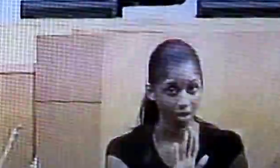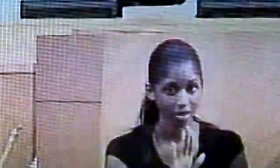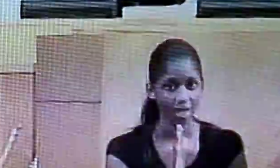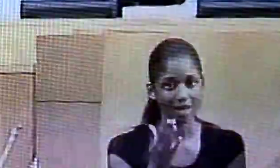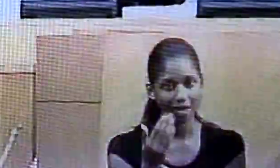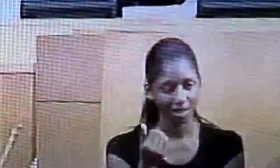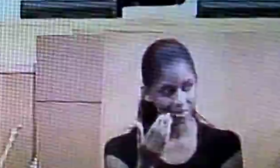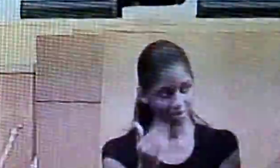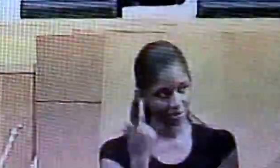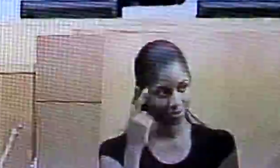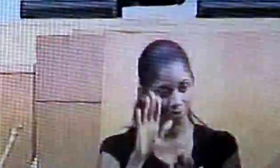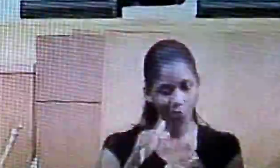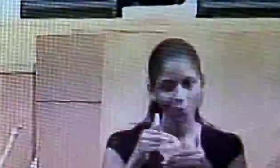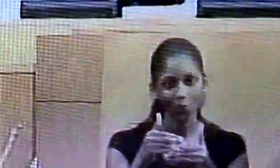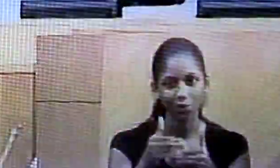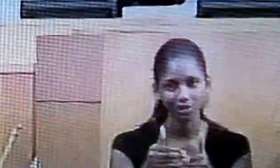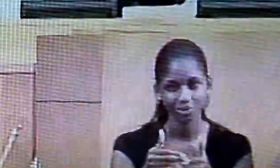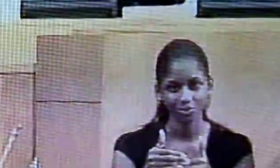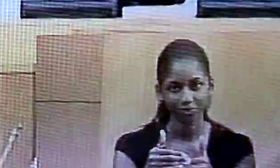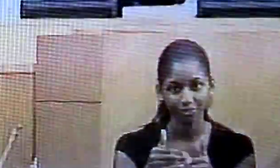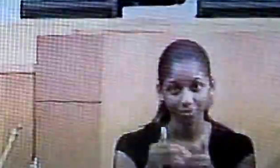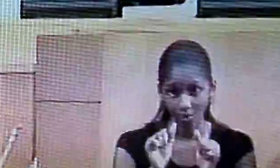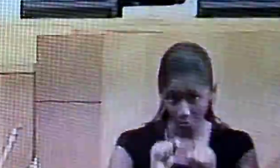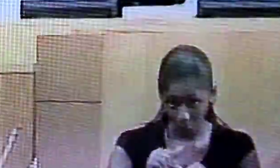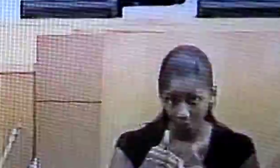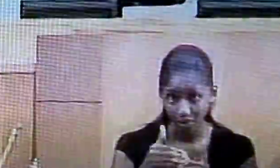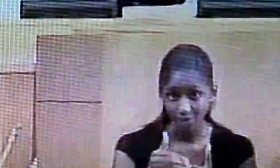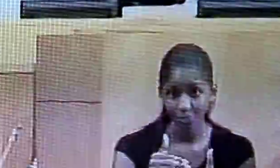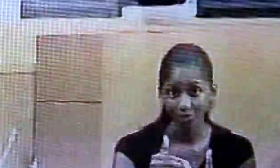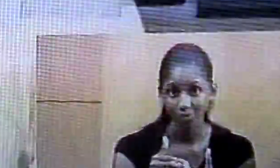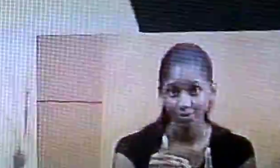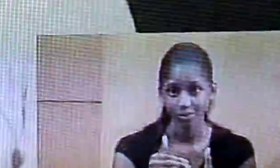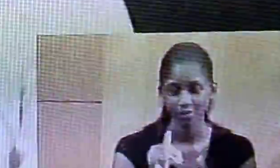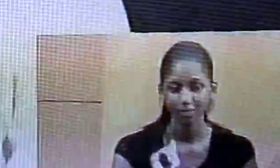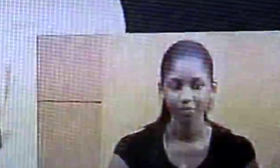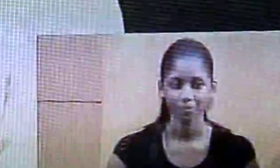attendre pour continuer. Puis j'y continue.